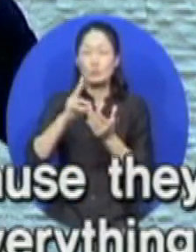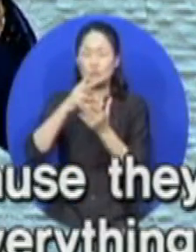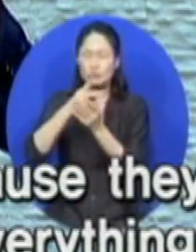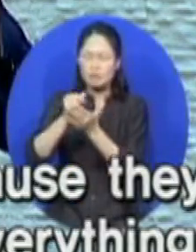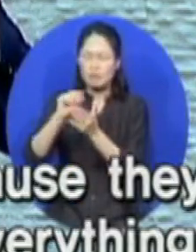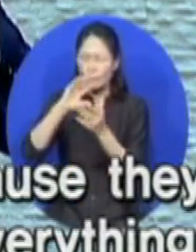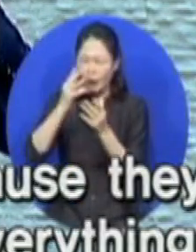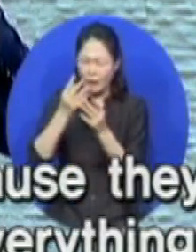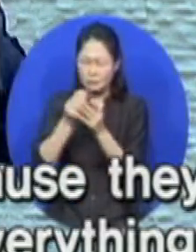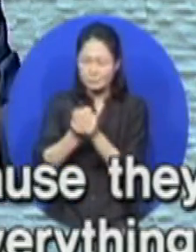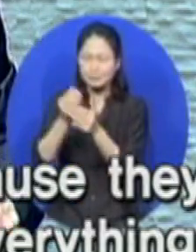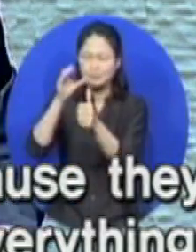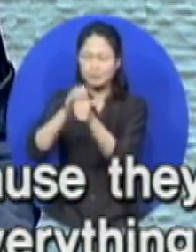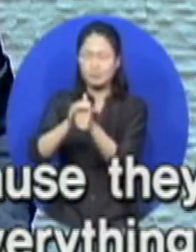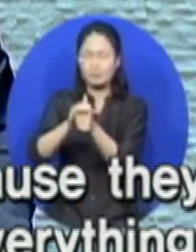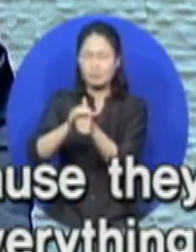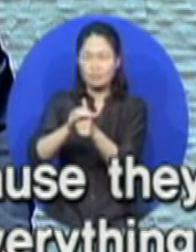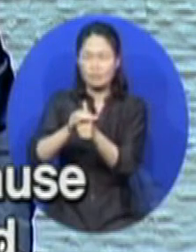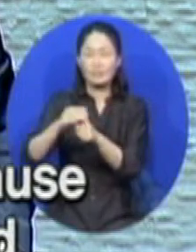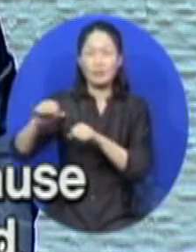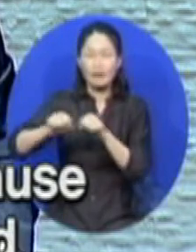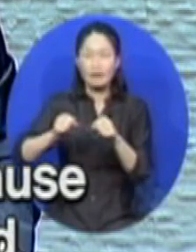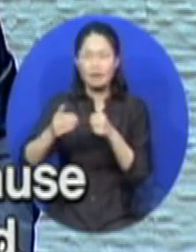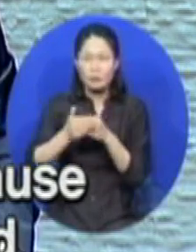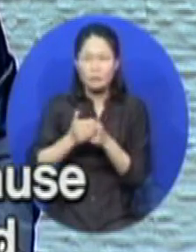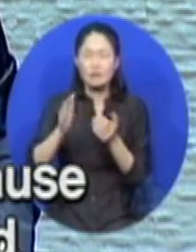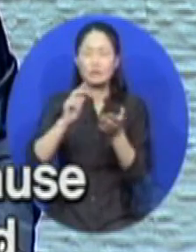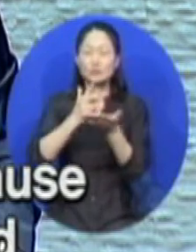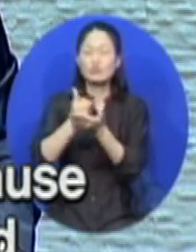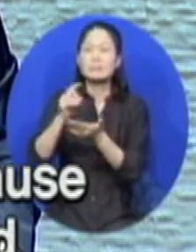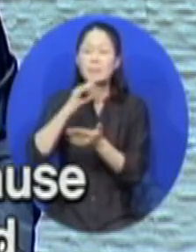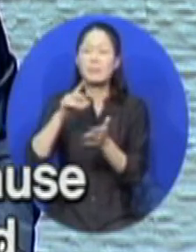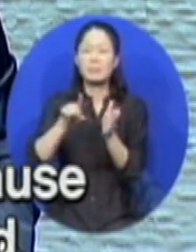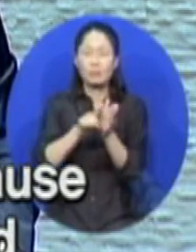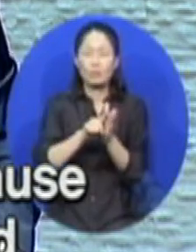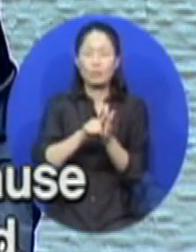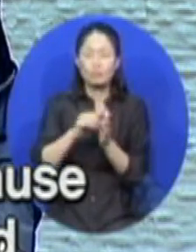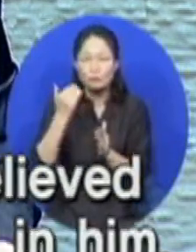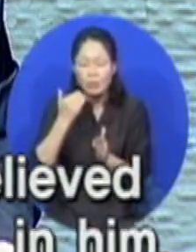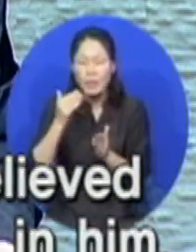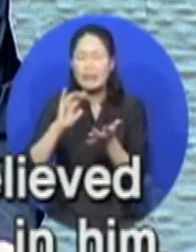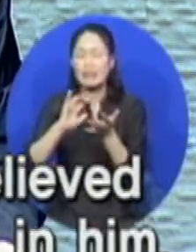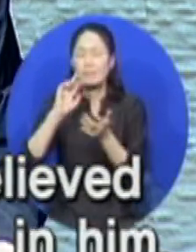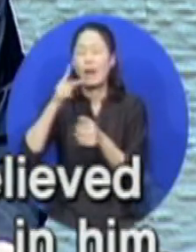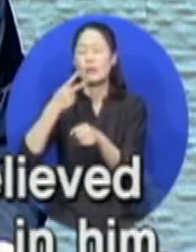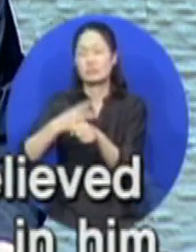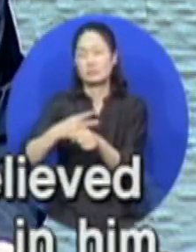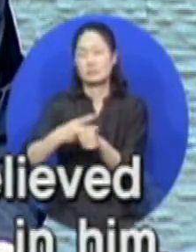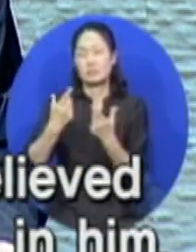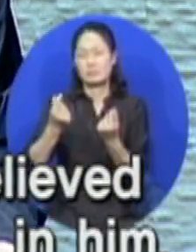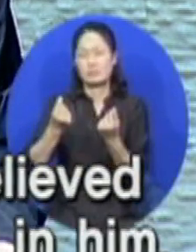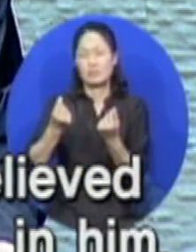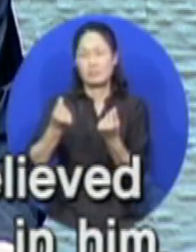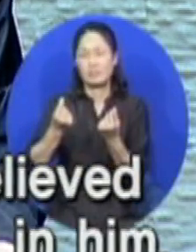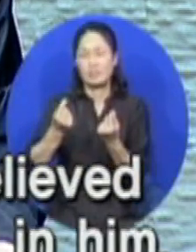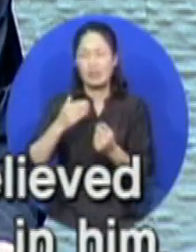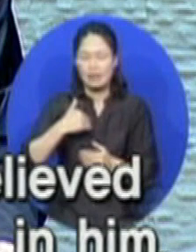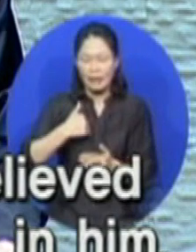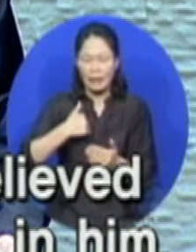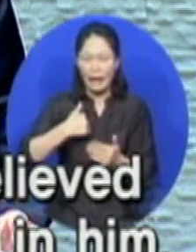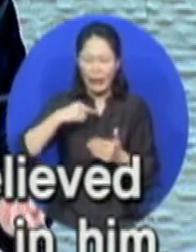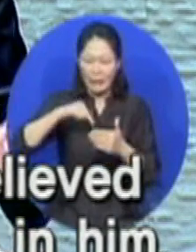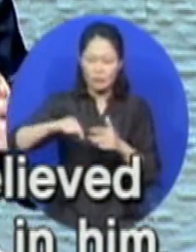맡기고 나가니까 주님만 믿고 사도 바울처럼 내 아내 역사 하시면 그 예수님만 정말 믿고